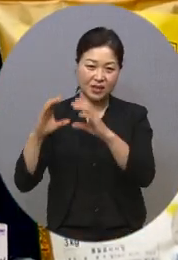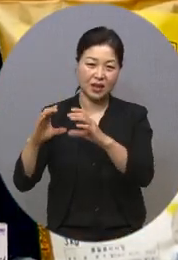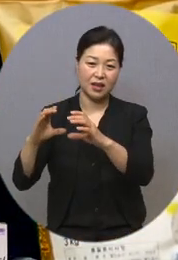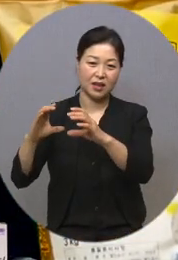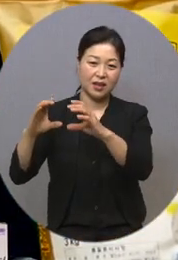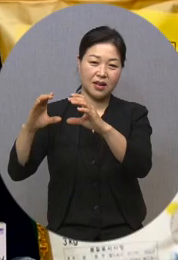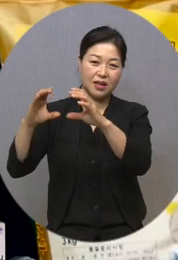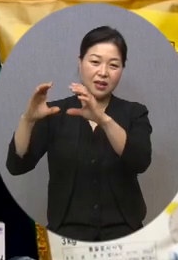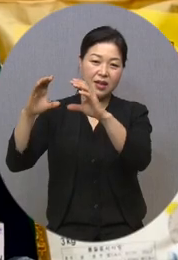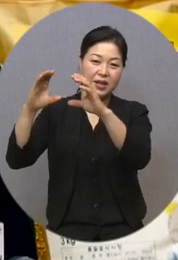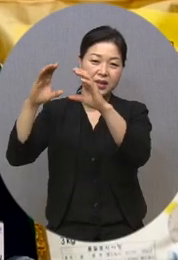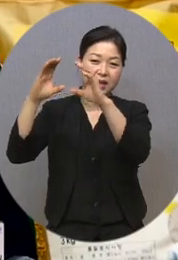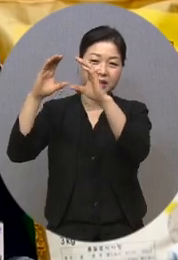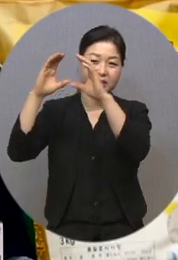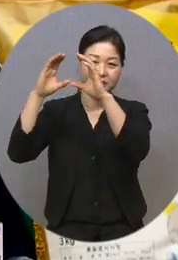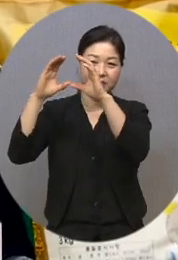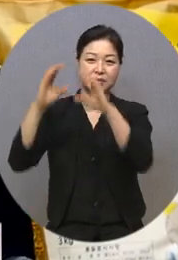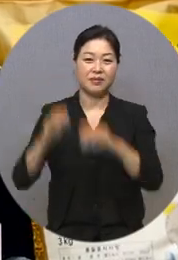뜬다.